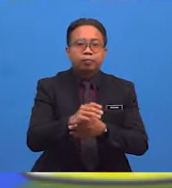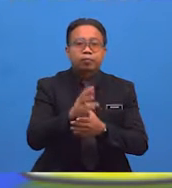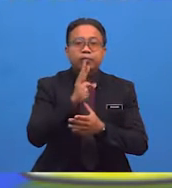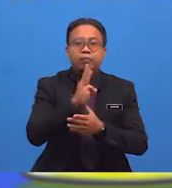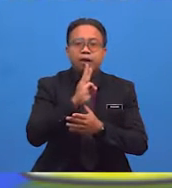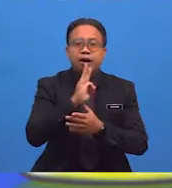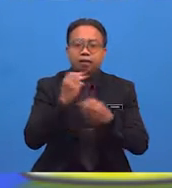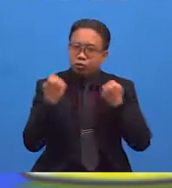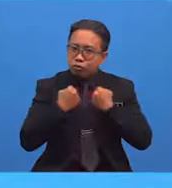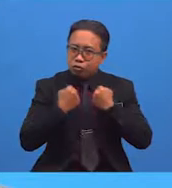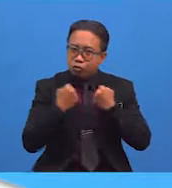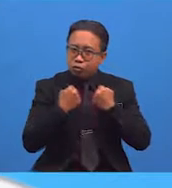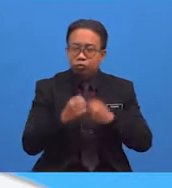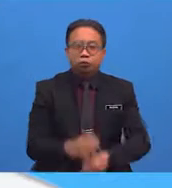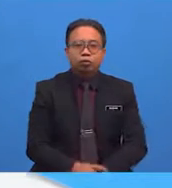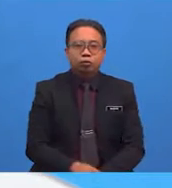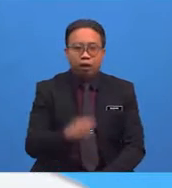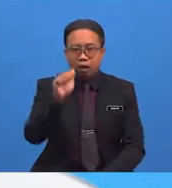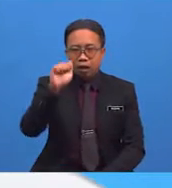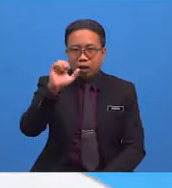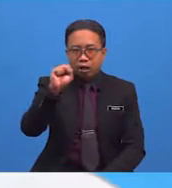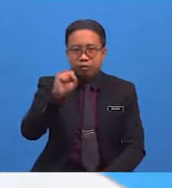besen berisi air ais.